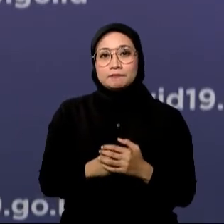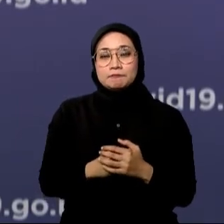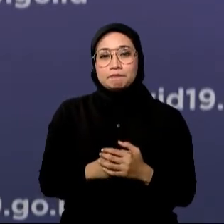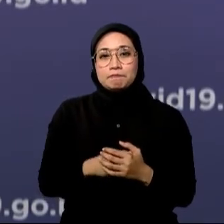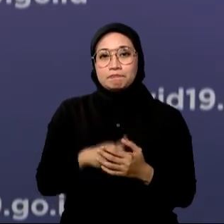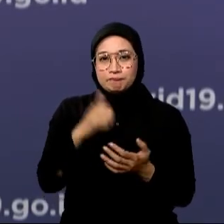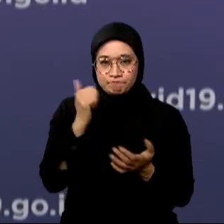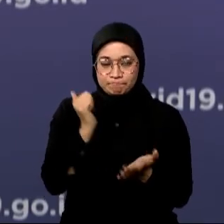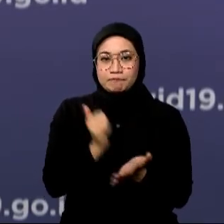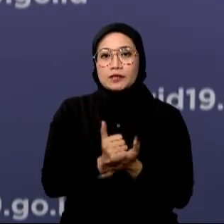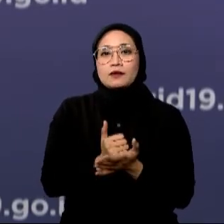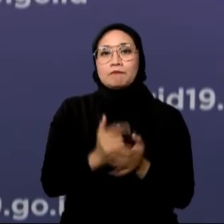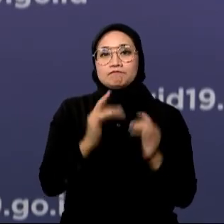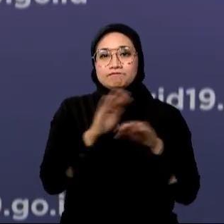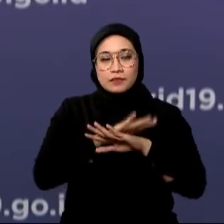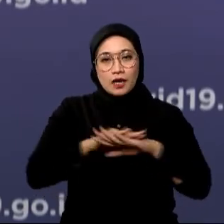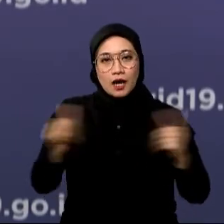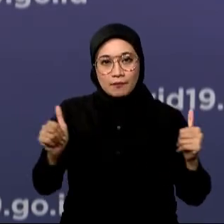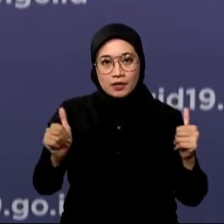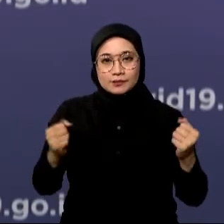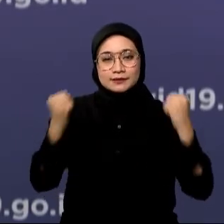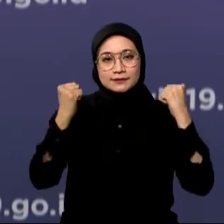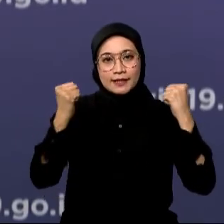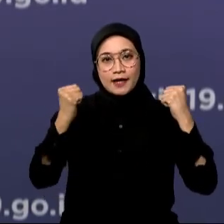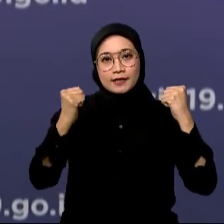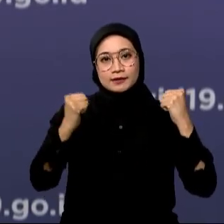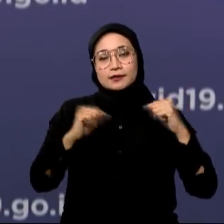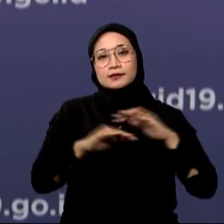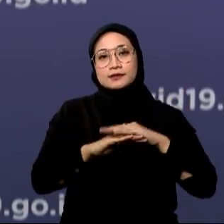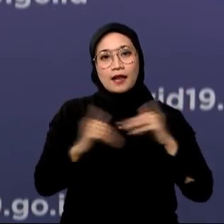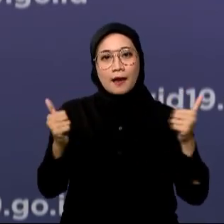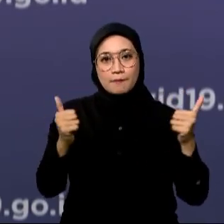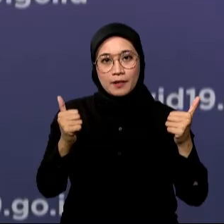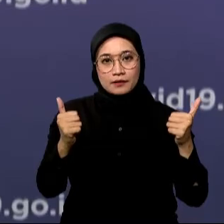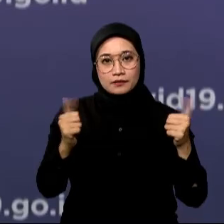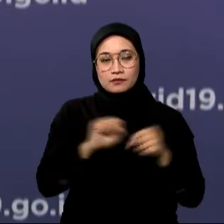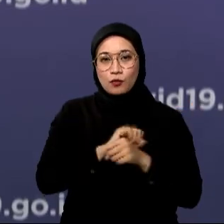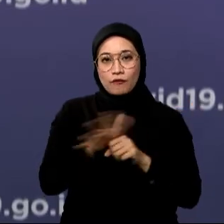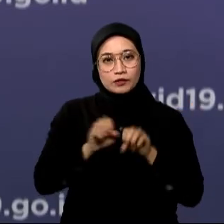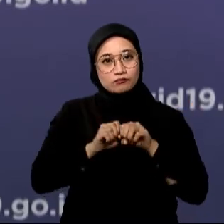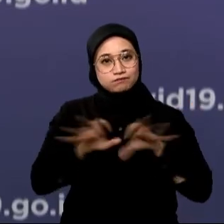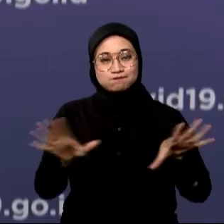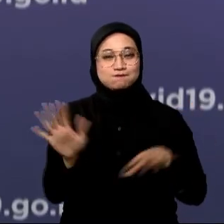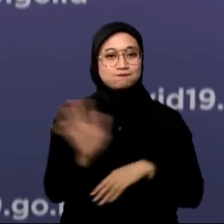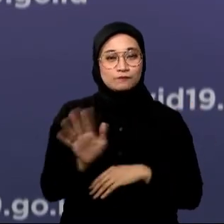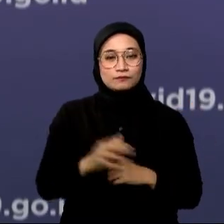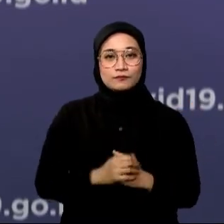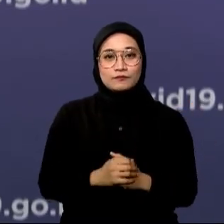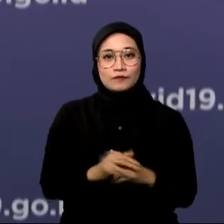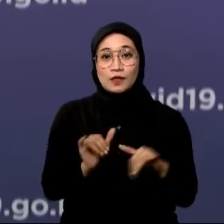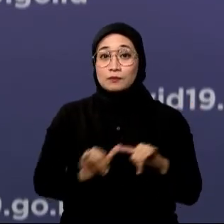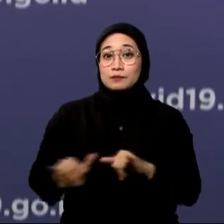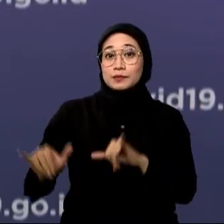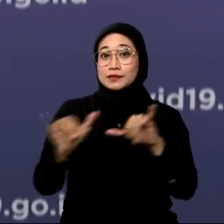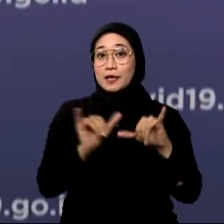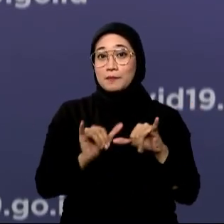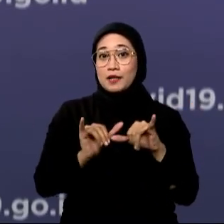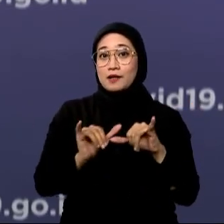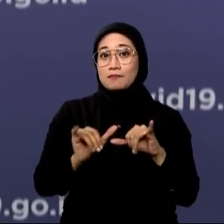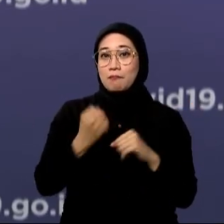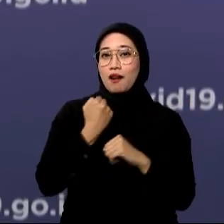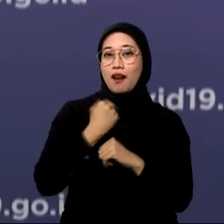memastikan mereka aman, sehat, dan selamat dari ancaman penularan COVID-19. Bersama kita lawan